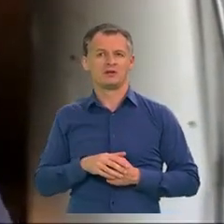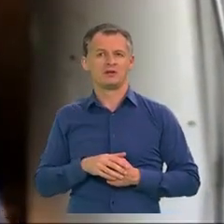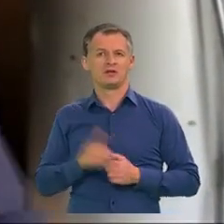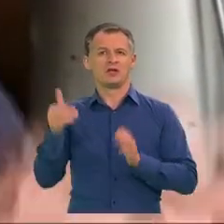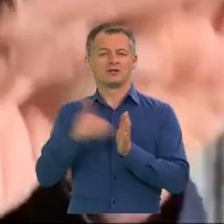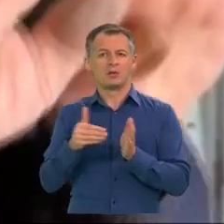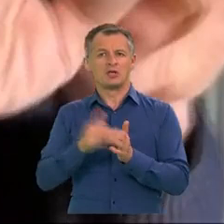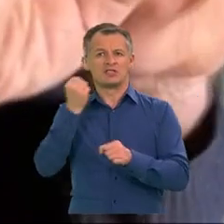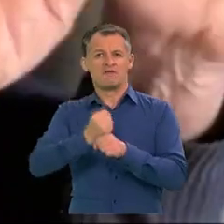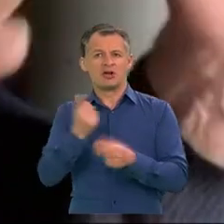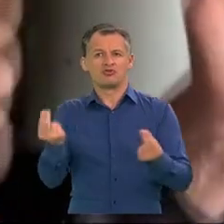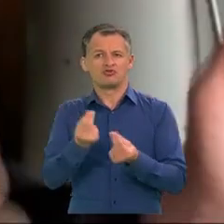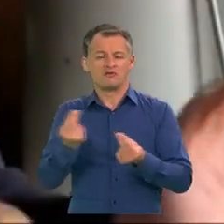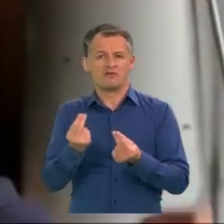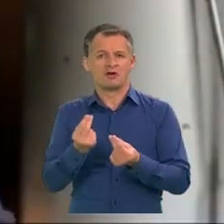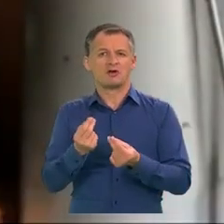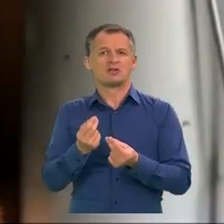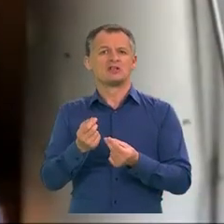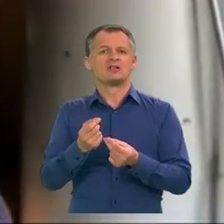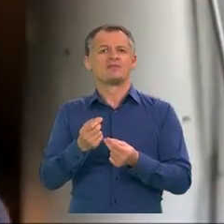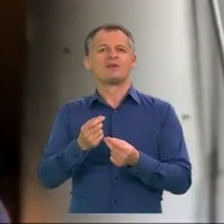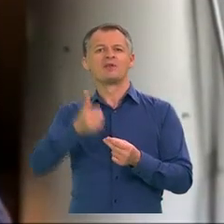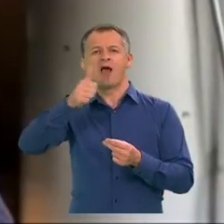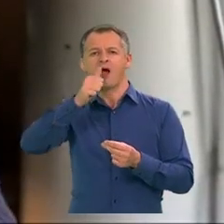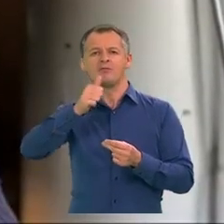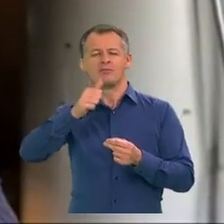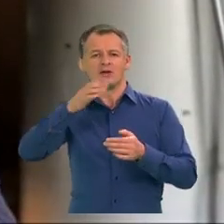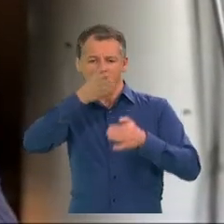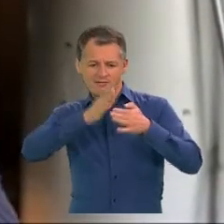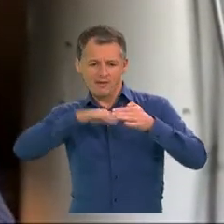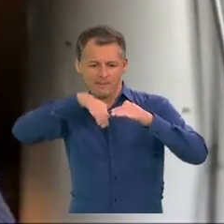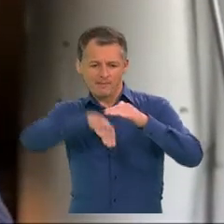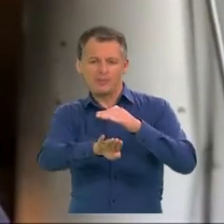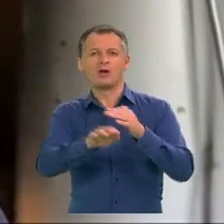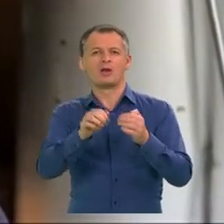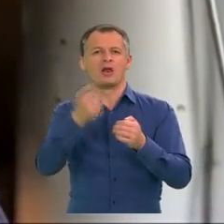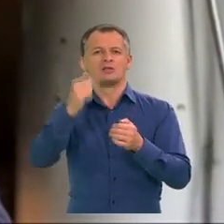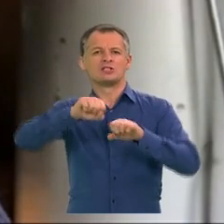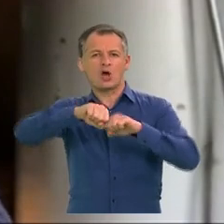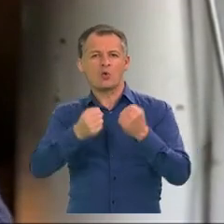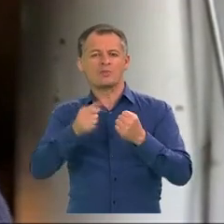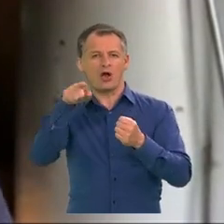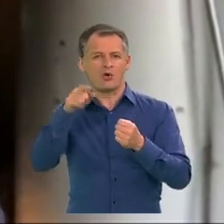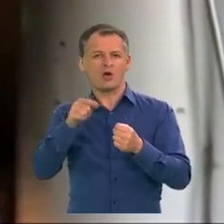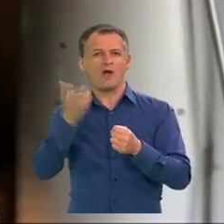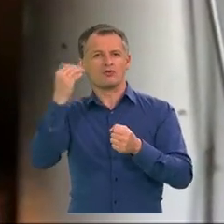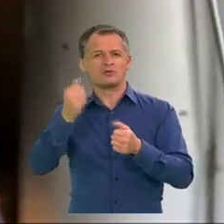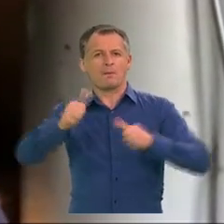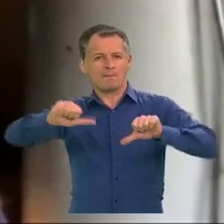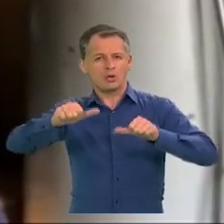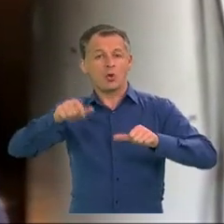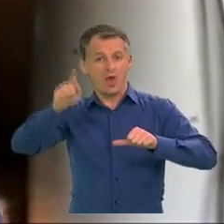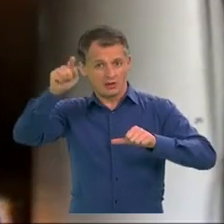să facă un pic din o ruptă galeria, că galeria atât de bine de beton, îmbetonată, frumos, și s-o